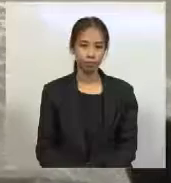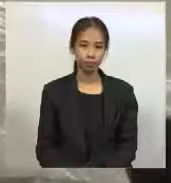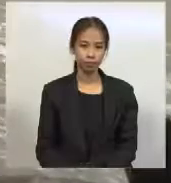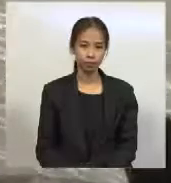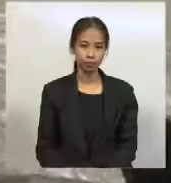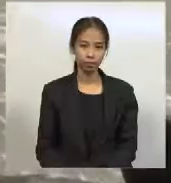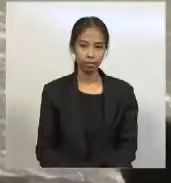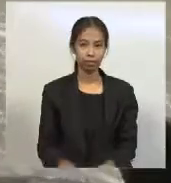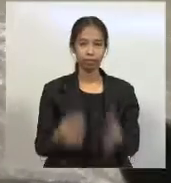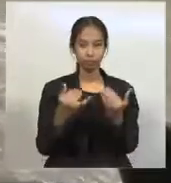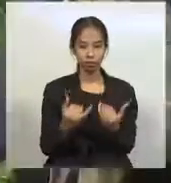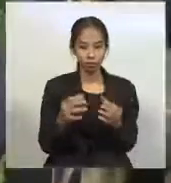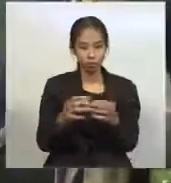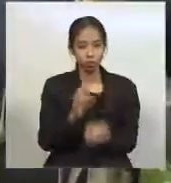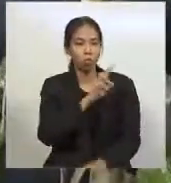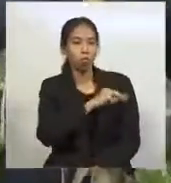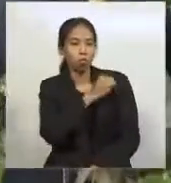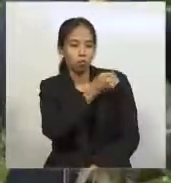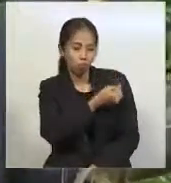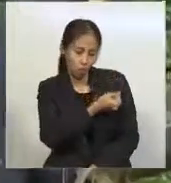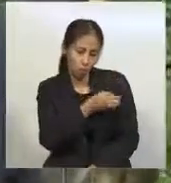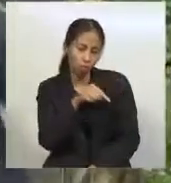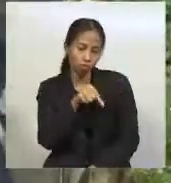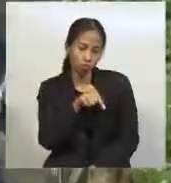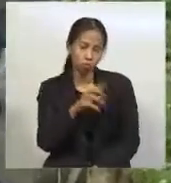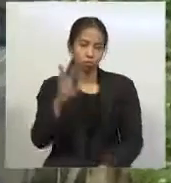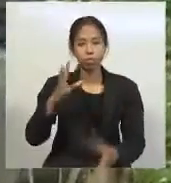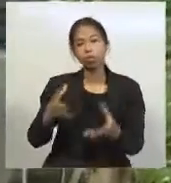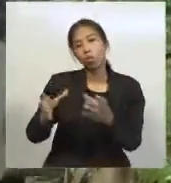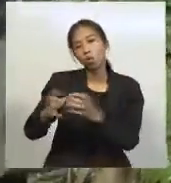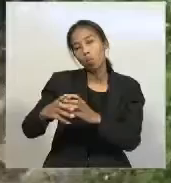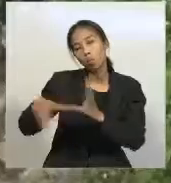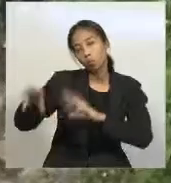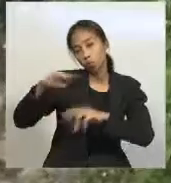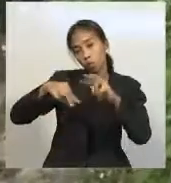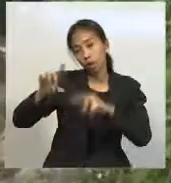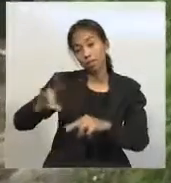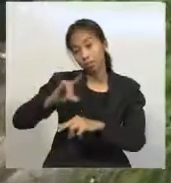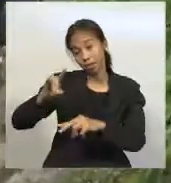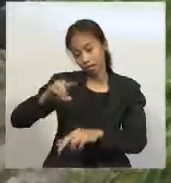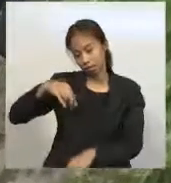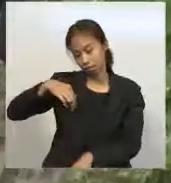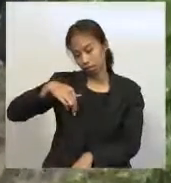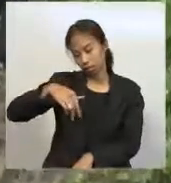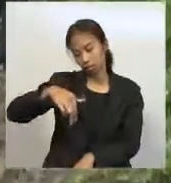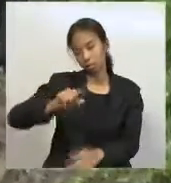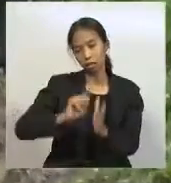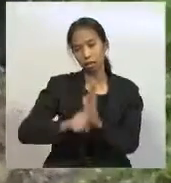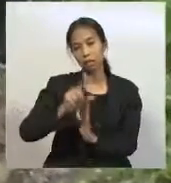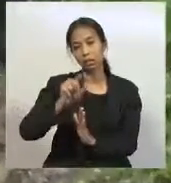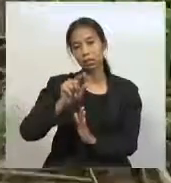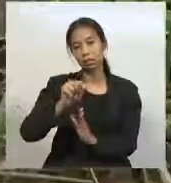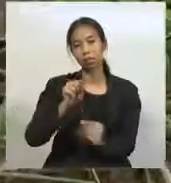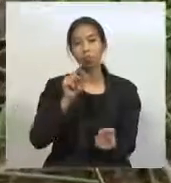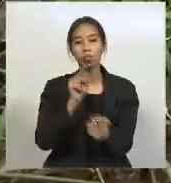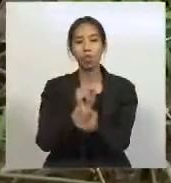ส่วนพร้อมด้วยทีมสัตวแพทย์ของทางกรมอุทยานแห่งชาติสัตว์ป่าและพันธุ์พืชเดินเท้าเข้าไปอีกประมาณ20นาทีพ